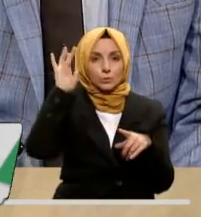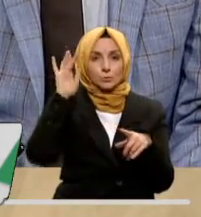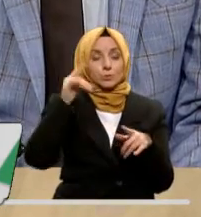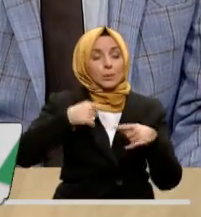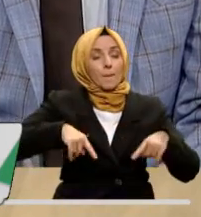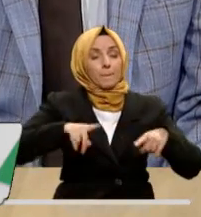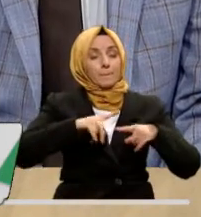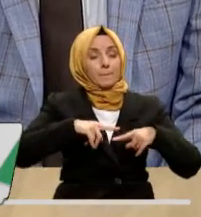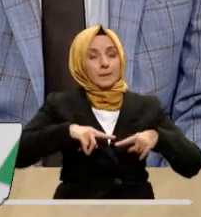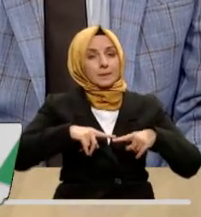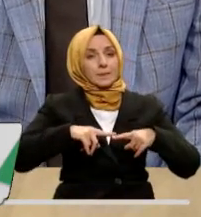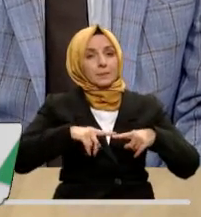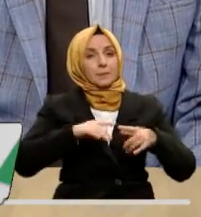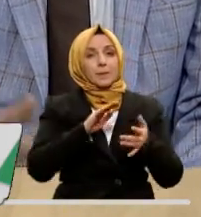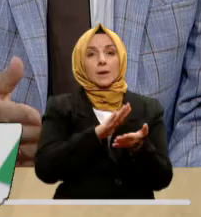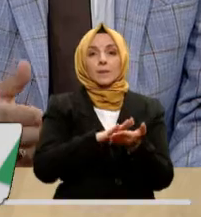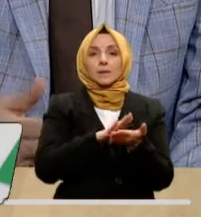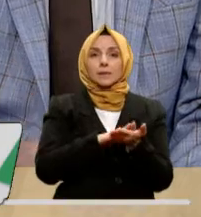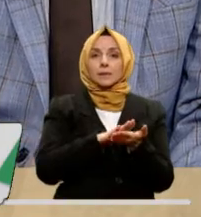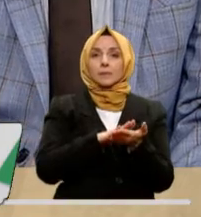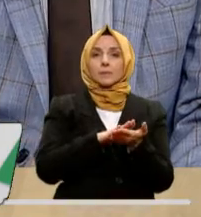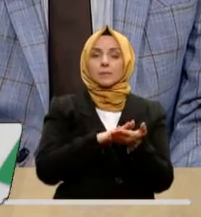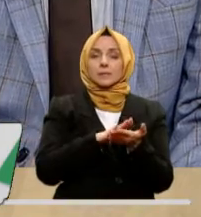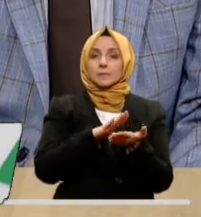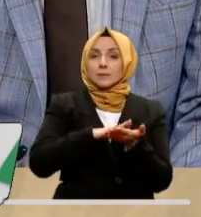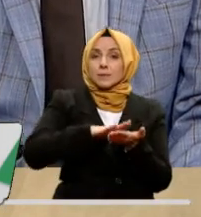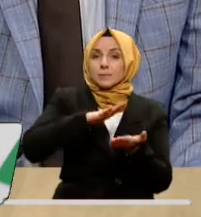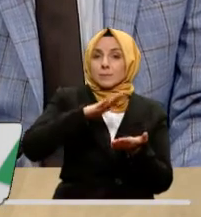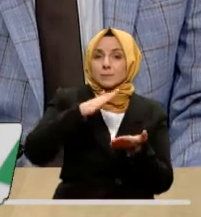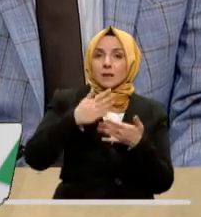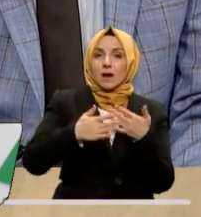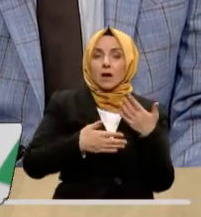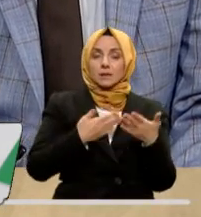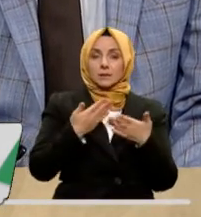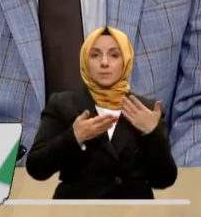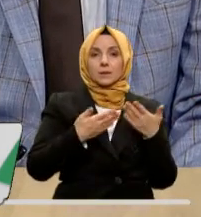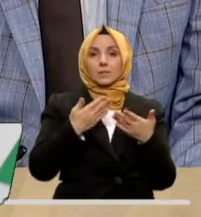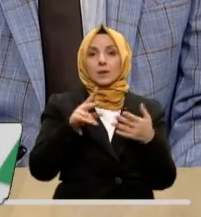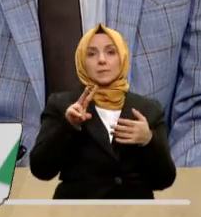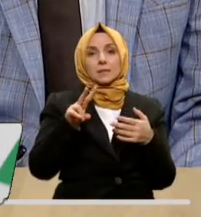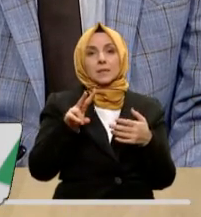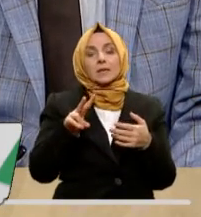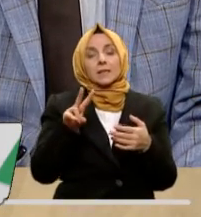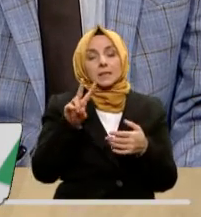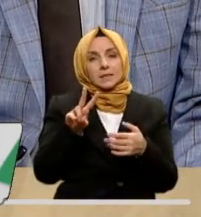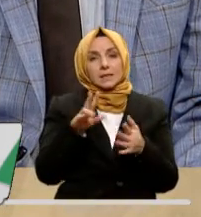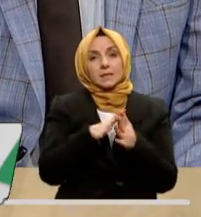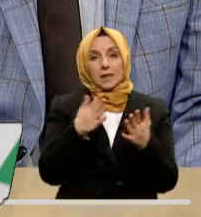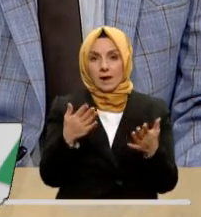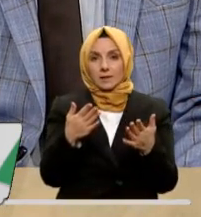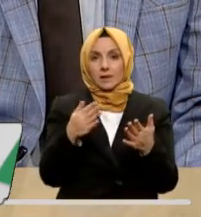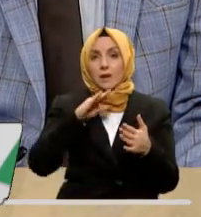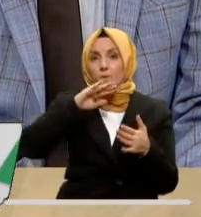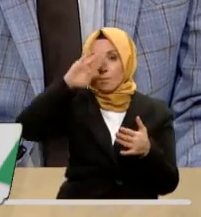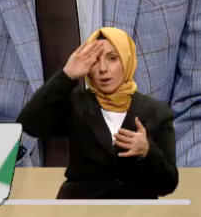dünyaya aktara bileceğimiz iki dergi son olarak Akbayram gazetemiz den önce yapayım önceden biliyorsunuz